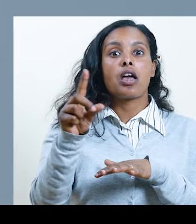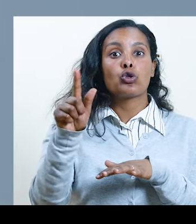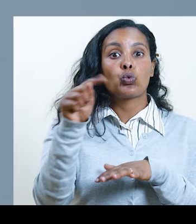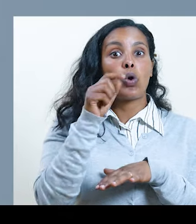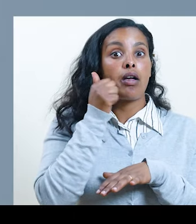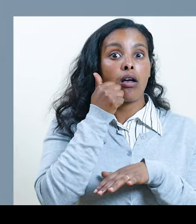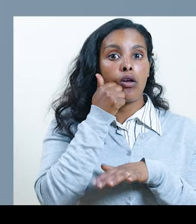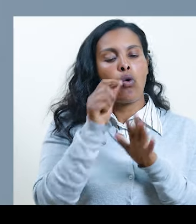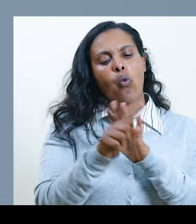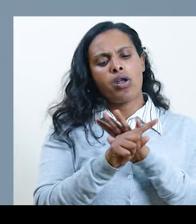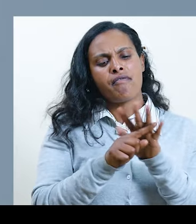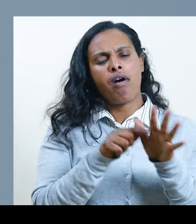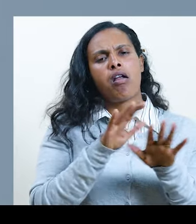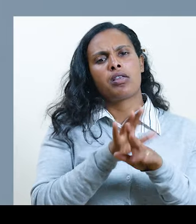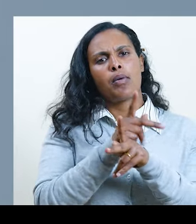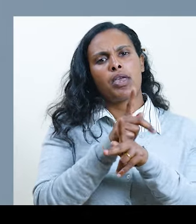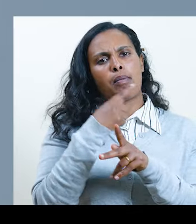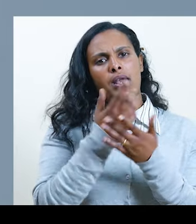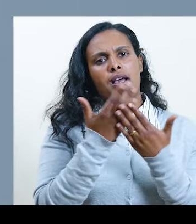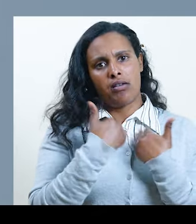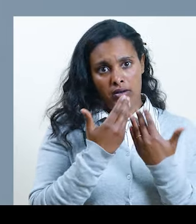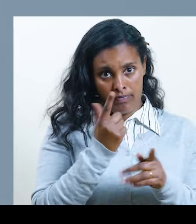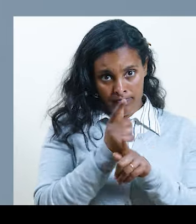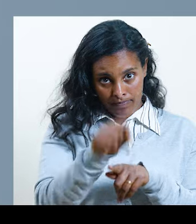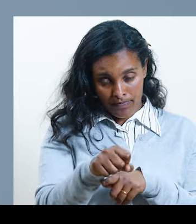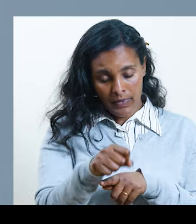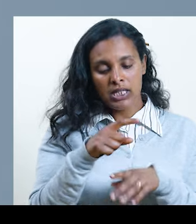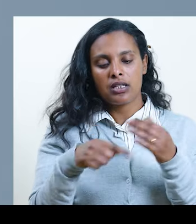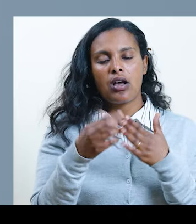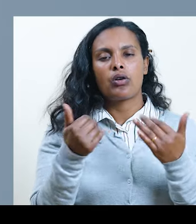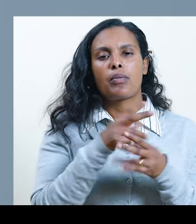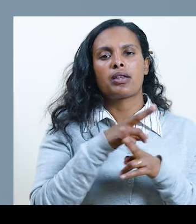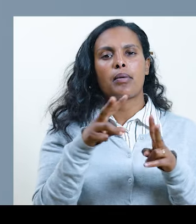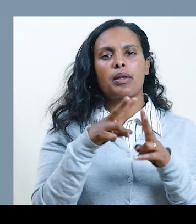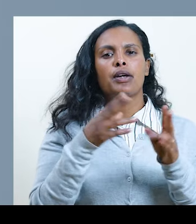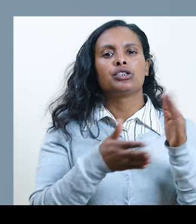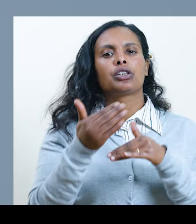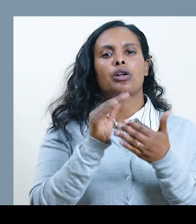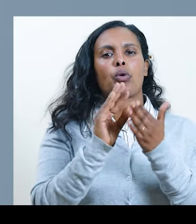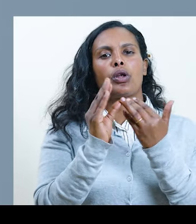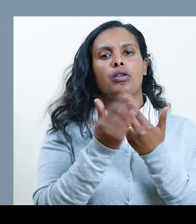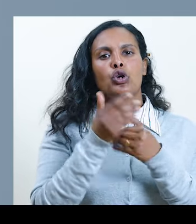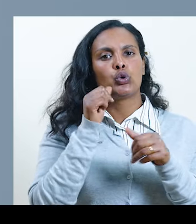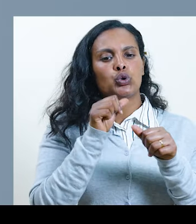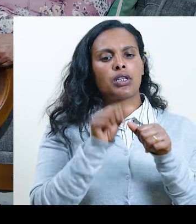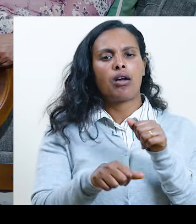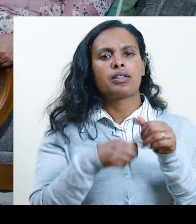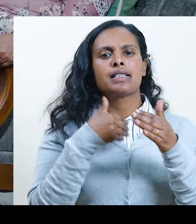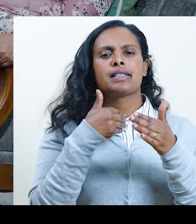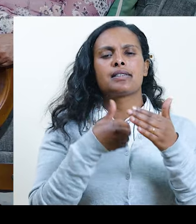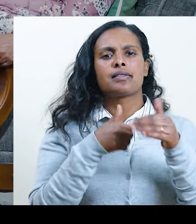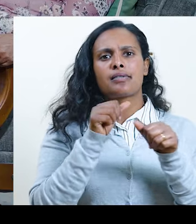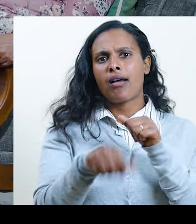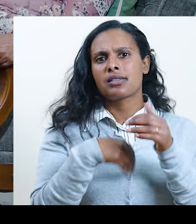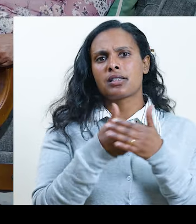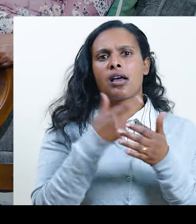ኬዝ ስንሰማ ወረፋ አለ ጠብቂ የመባል ነገር ነበር አይደለ? ስለዚህ አሁን እንደዚህ በጣም አስቸጋሪ የሆኑ ጾታዊ ጥቃት